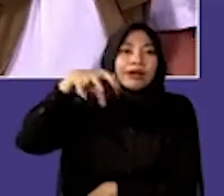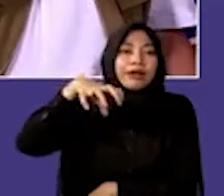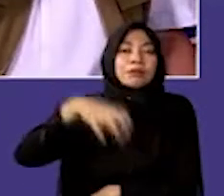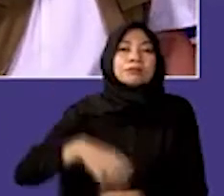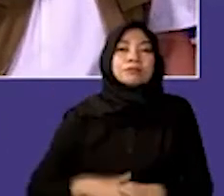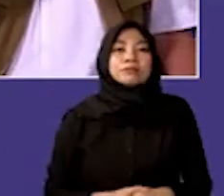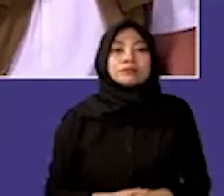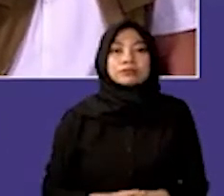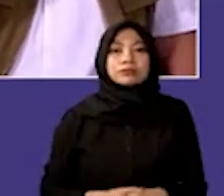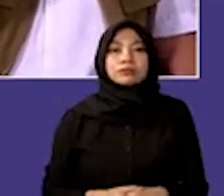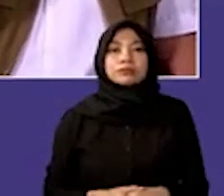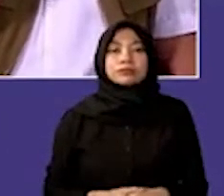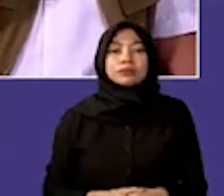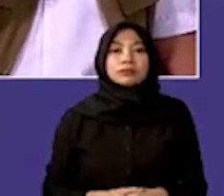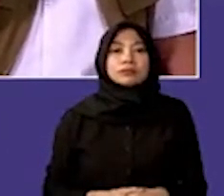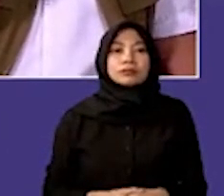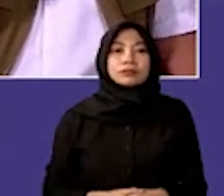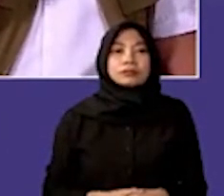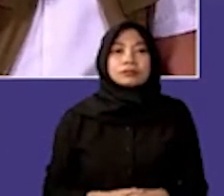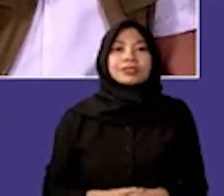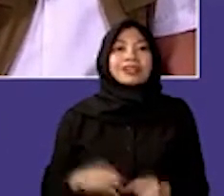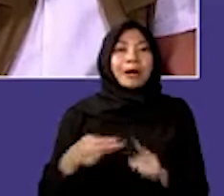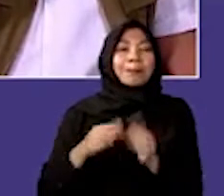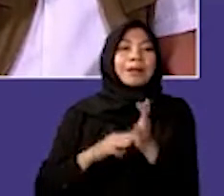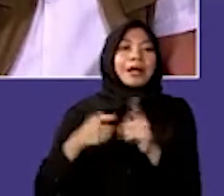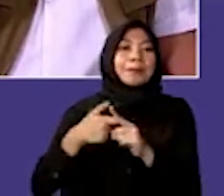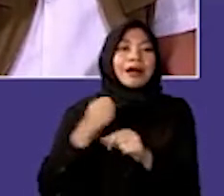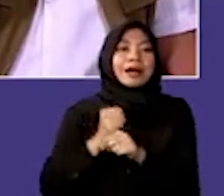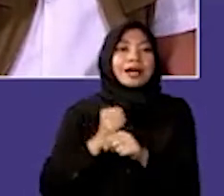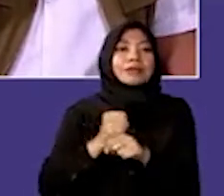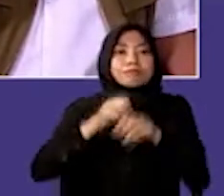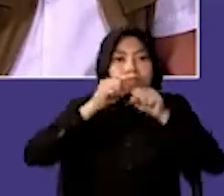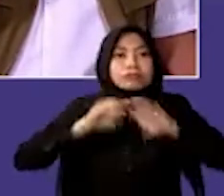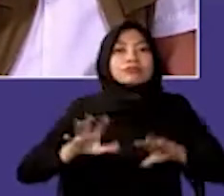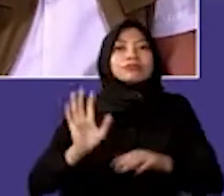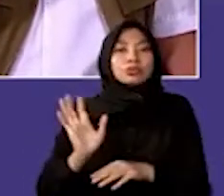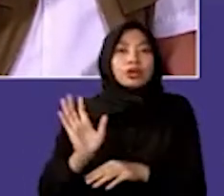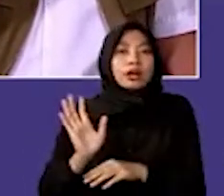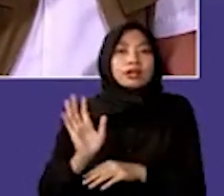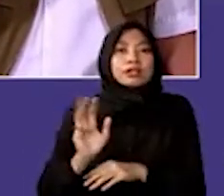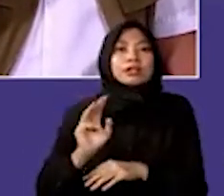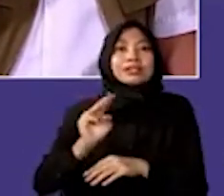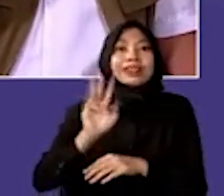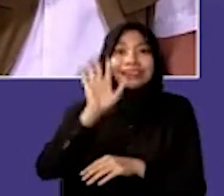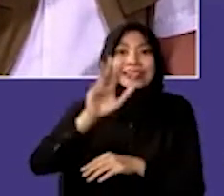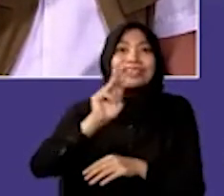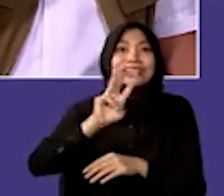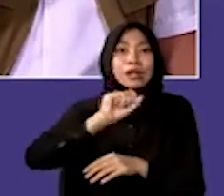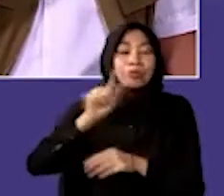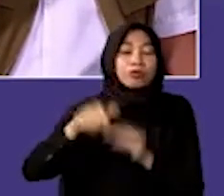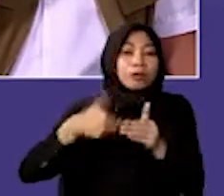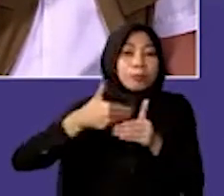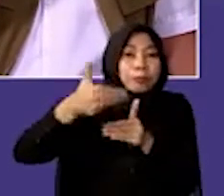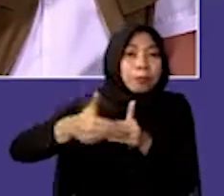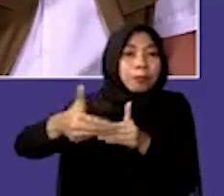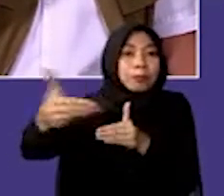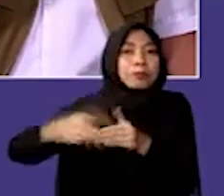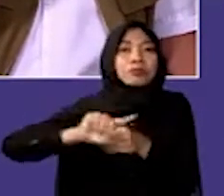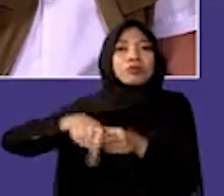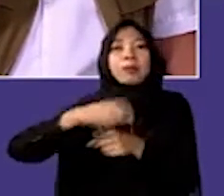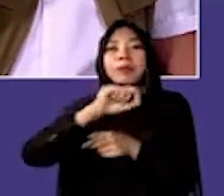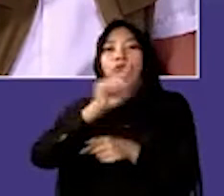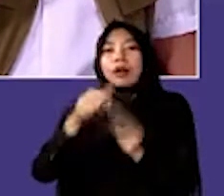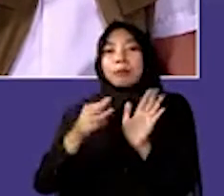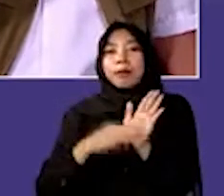ini juga sudah disampaikan oleh BMKG bahwa dalam periode 3 bulan ke depan bahkan sampai dengan bulan